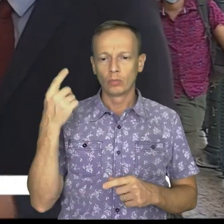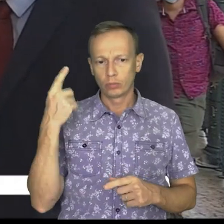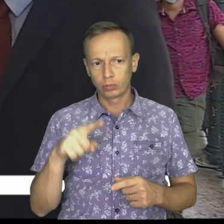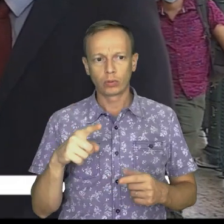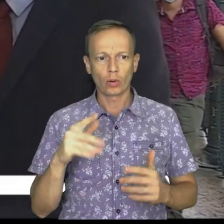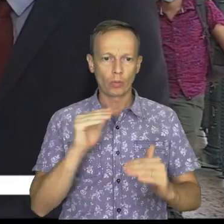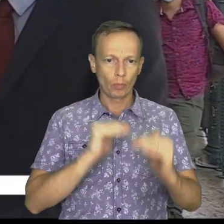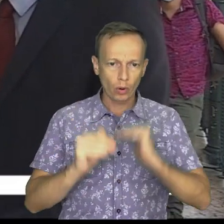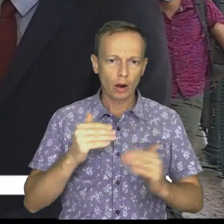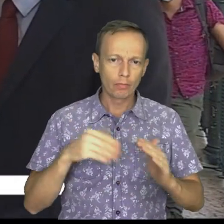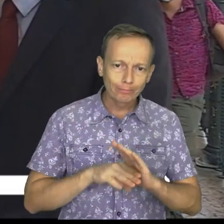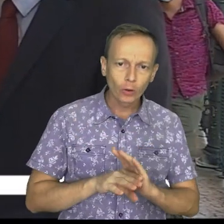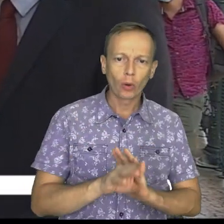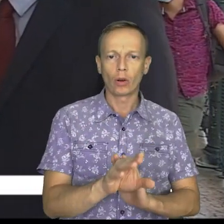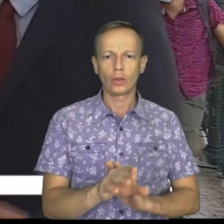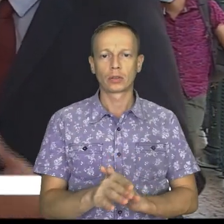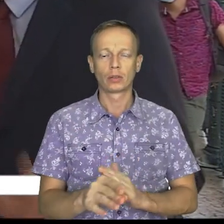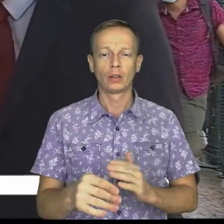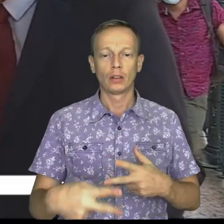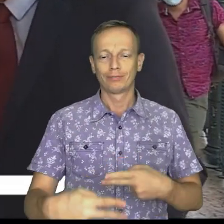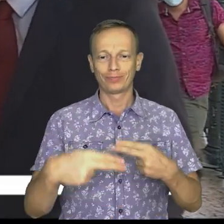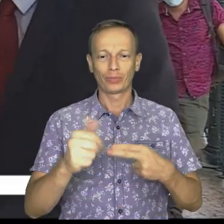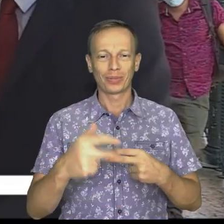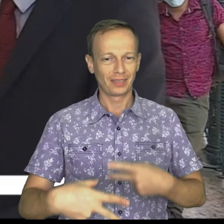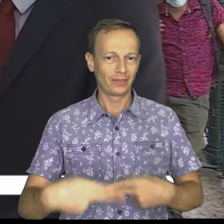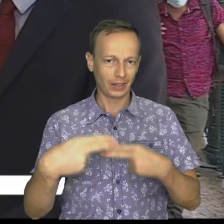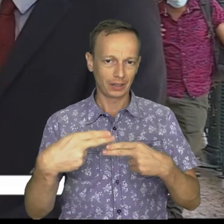a déjà été consacré à ce plan de relance en avance de phase.